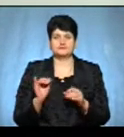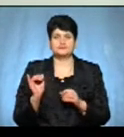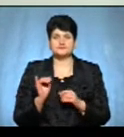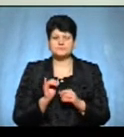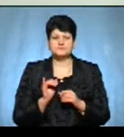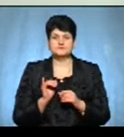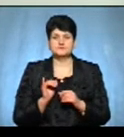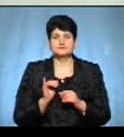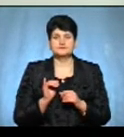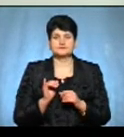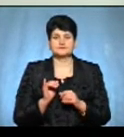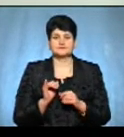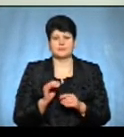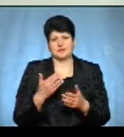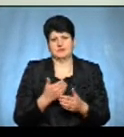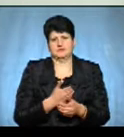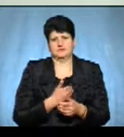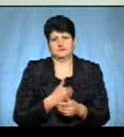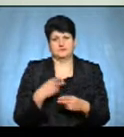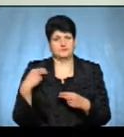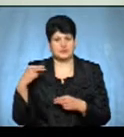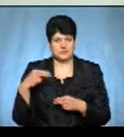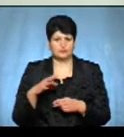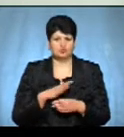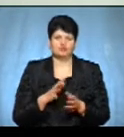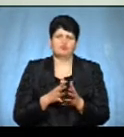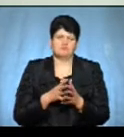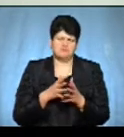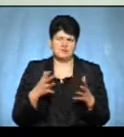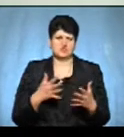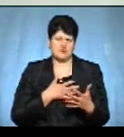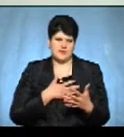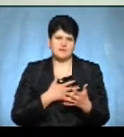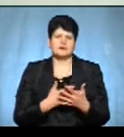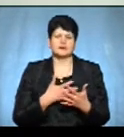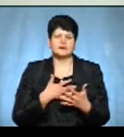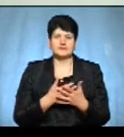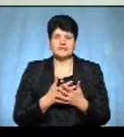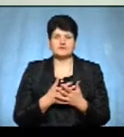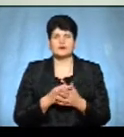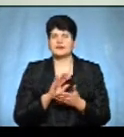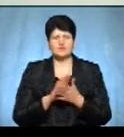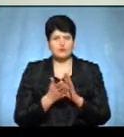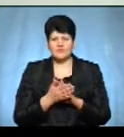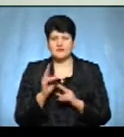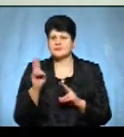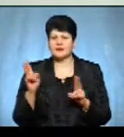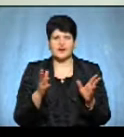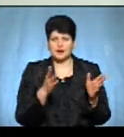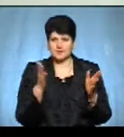кажучи, якби з волі президента також було більш активніше, скажімо так, не входити в долю з кимось,